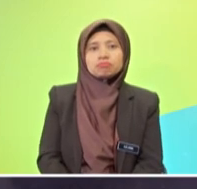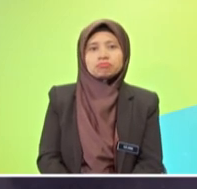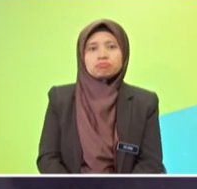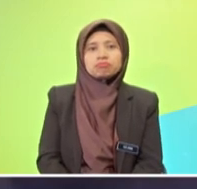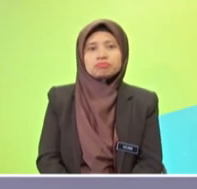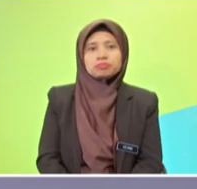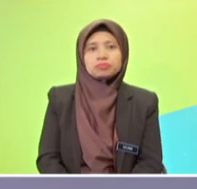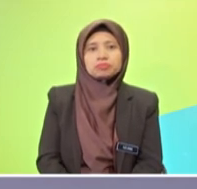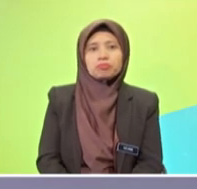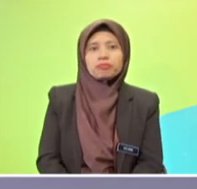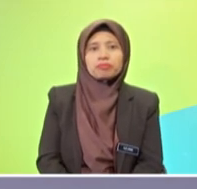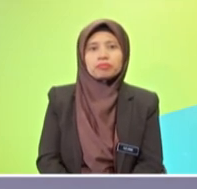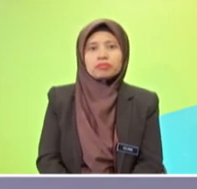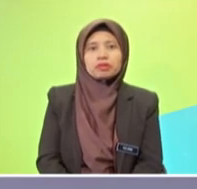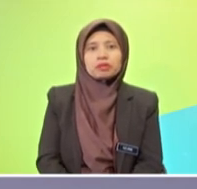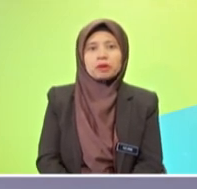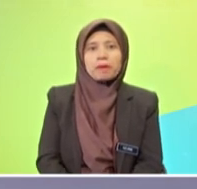ukuran belalang